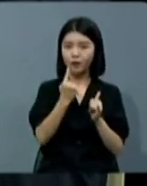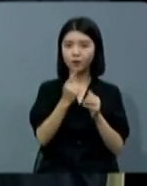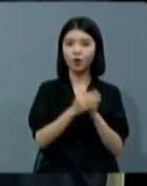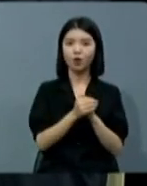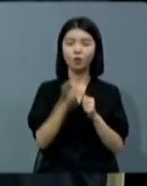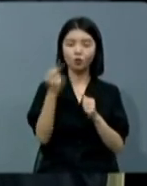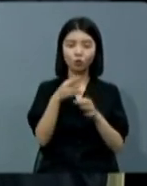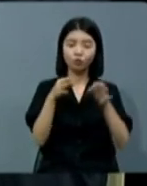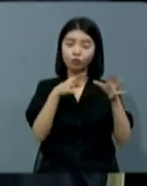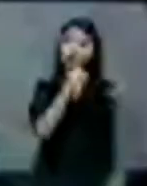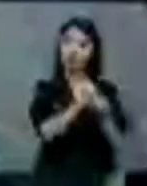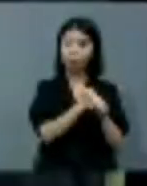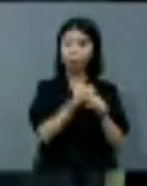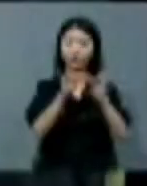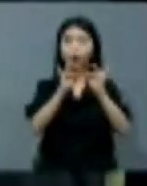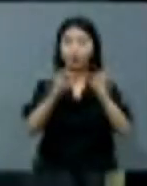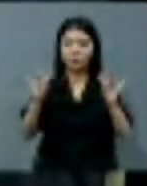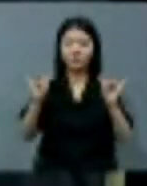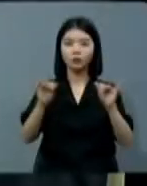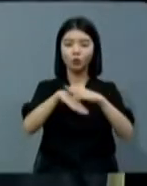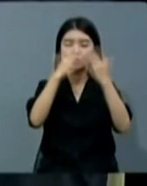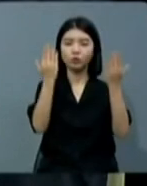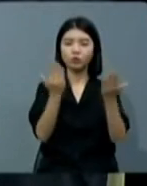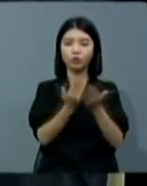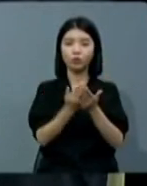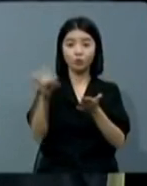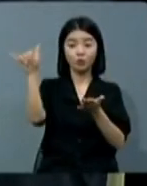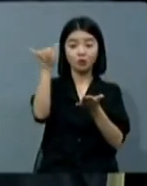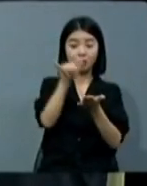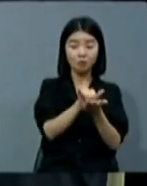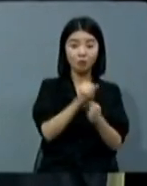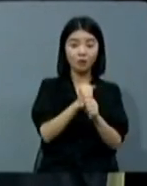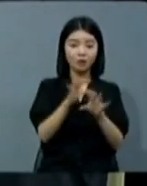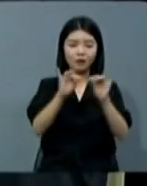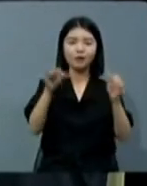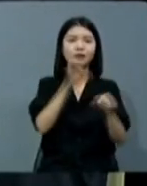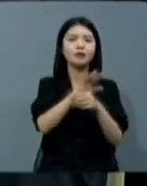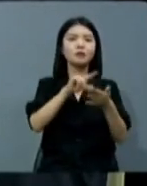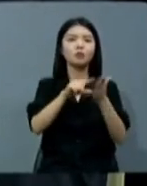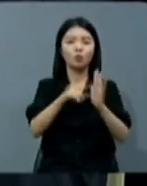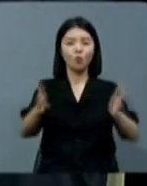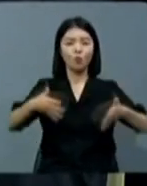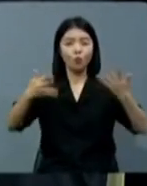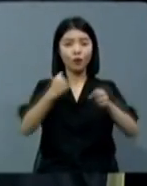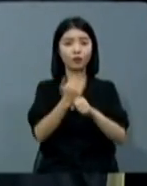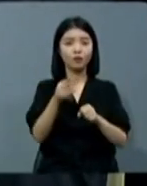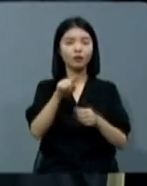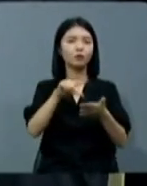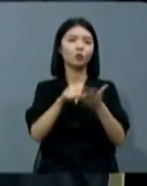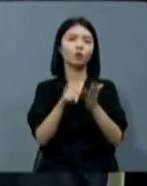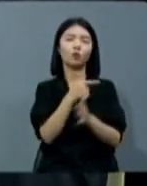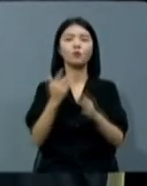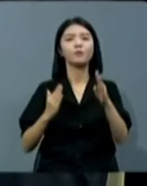투 유치해왔고 토지도 뭐 전세기 타고 와서 땅을 살 정도로 붐이 일었는데 이게 정도가